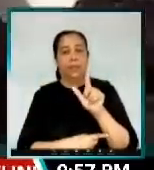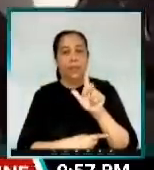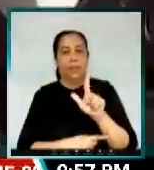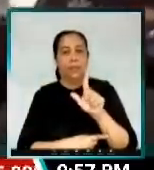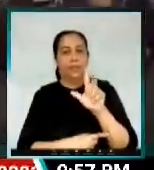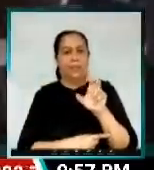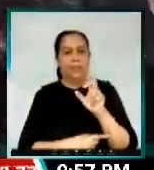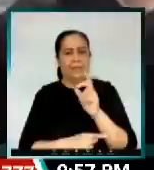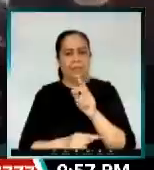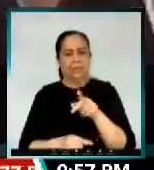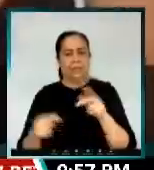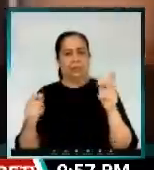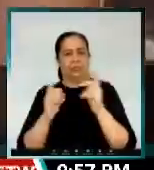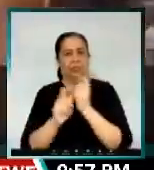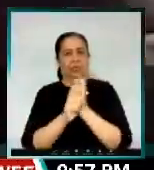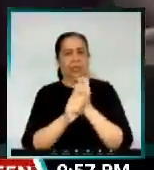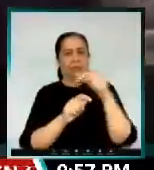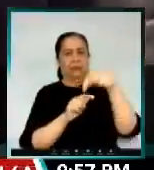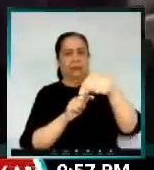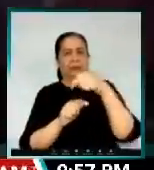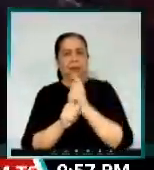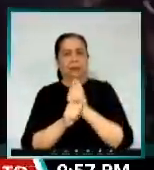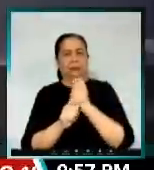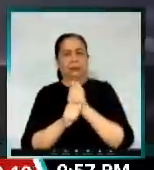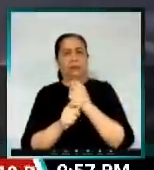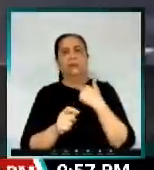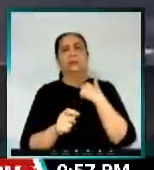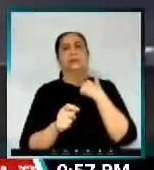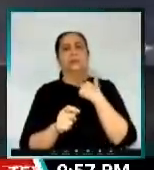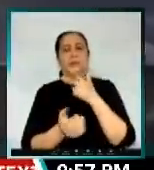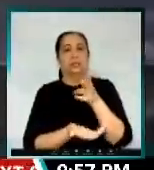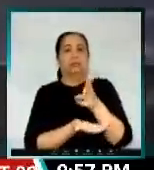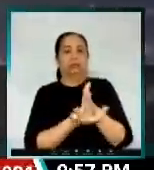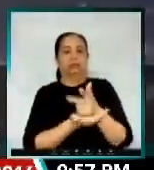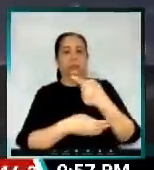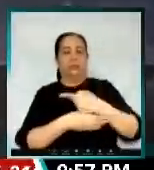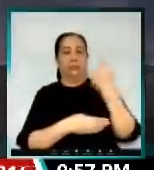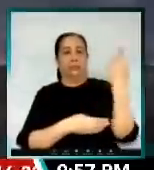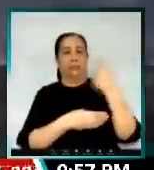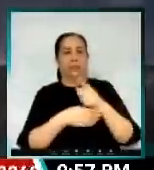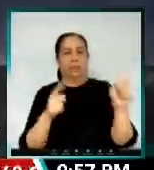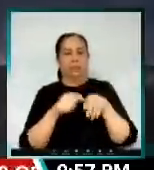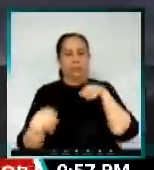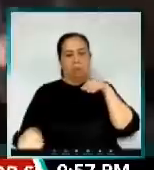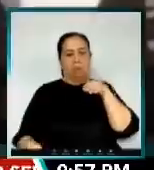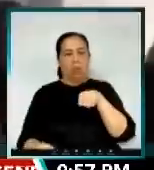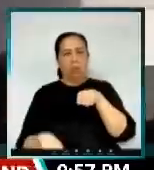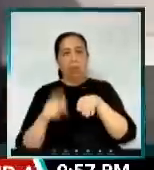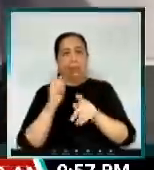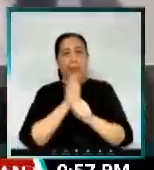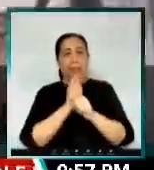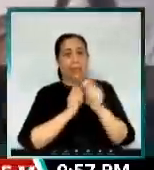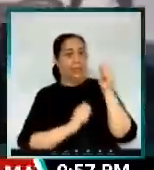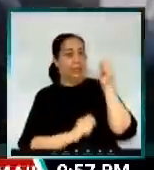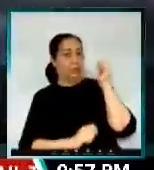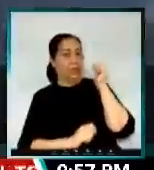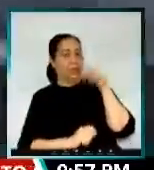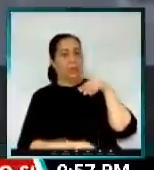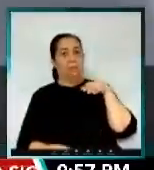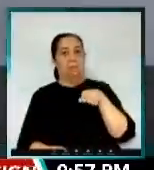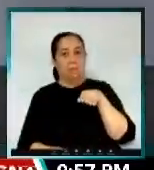2 malaking truck sa Gumaca, Quezon. Nakatigil sa checkpoint ang van nang bigla raw banggain ang truck na nasa likuran. 2